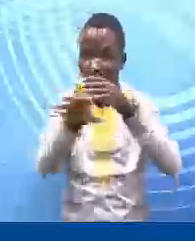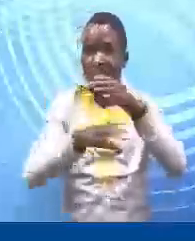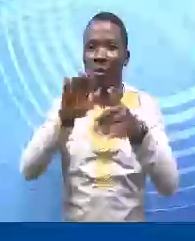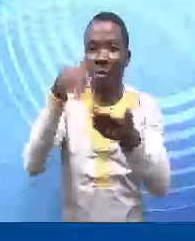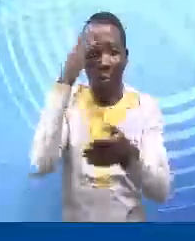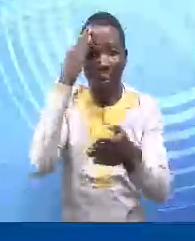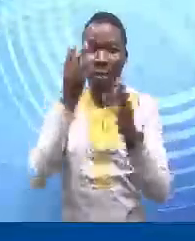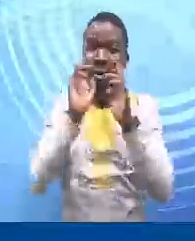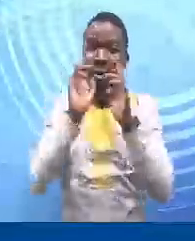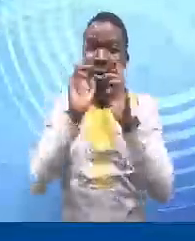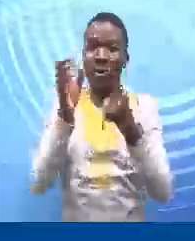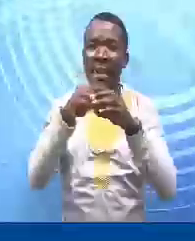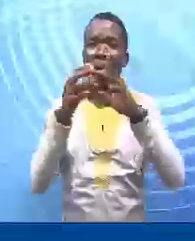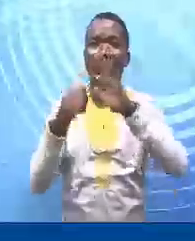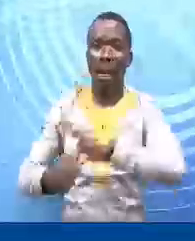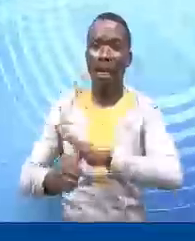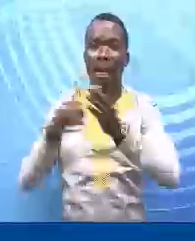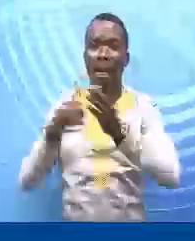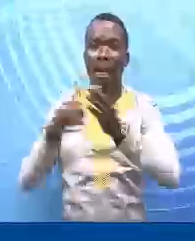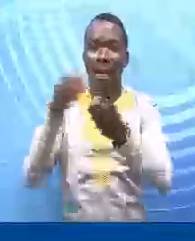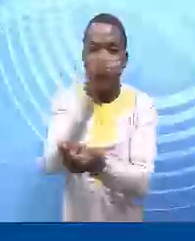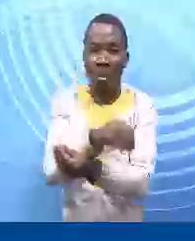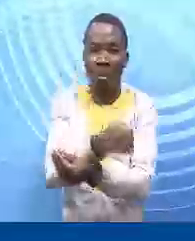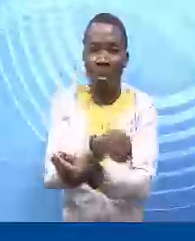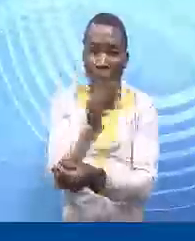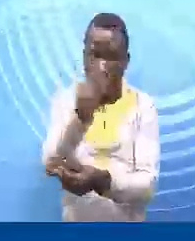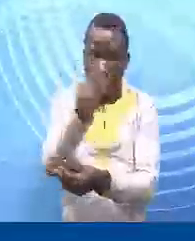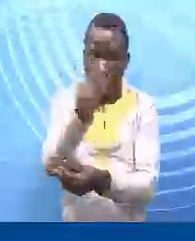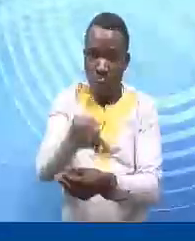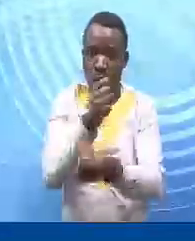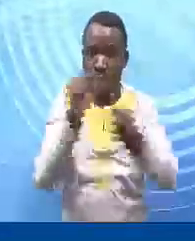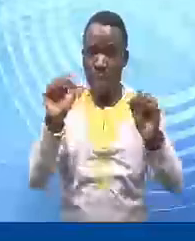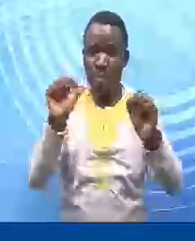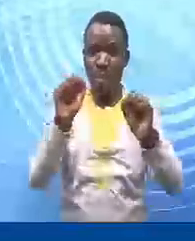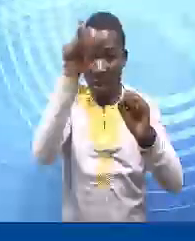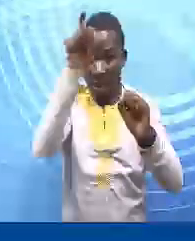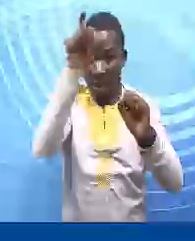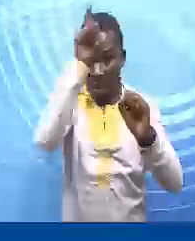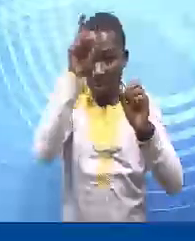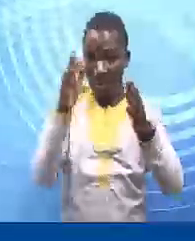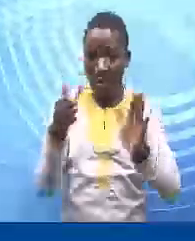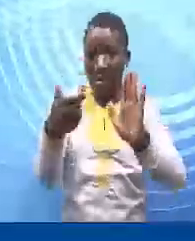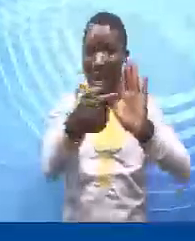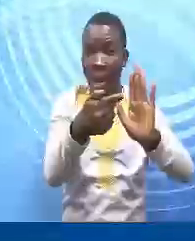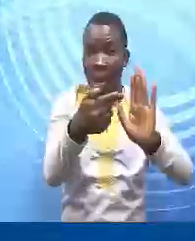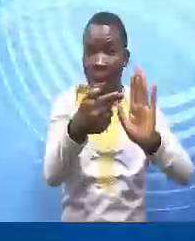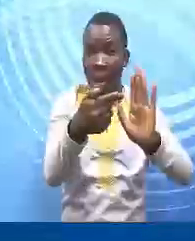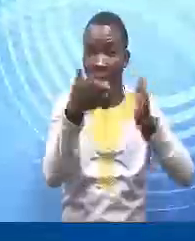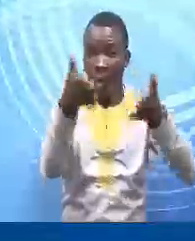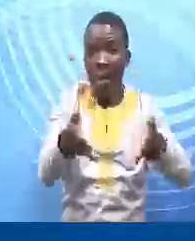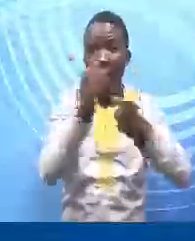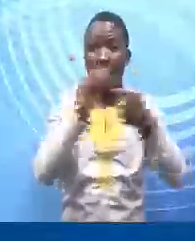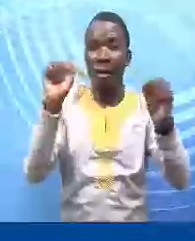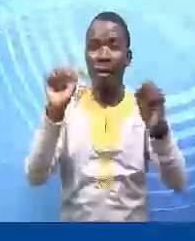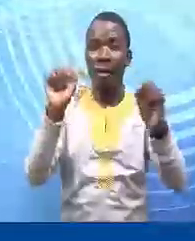harimo akarengane ka ruswa. Kugira ngo uno muntu agomba kurenganurwa n'abaturage bahari bakamurenganura bitihishe